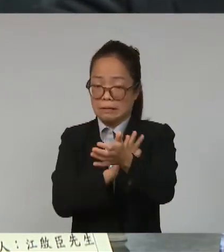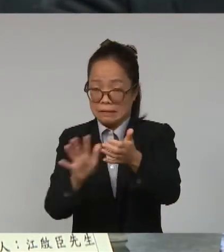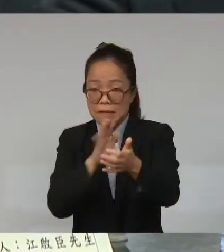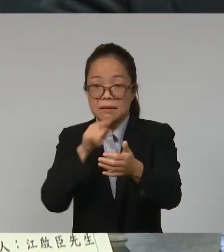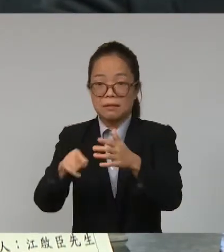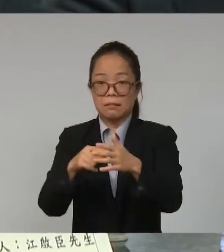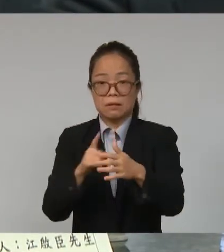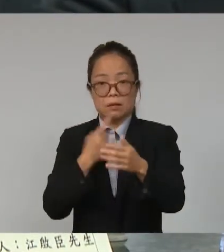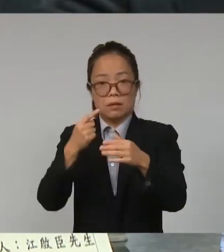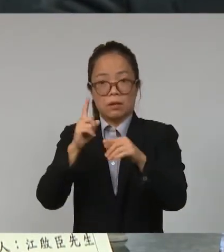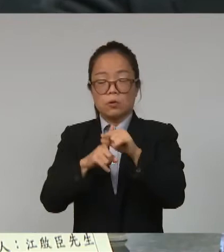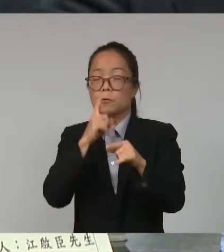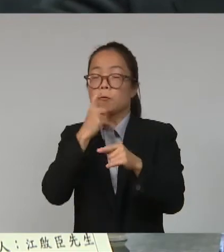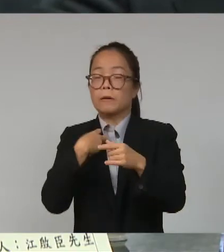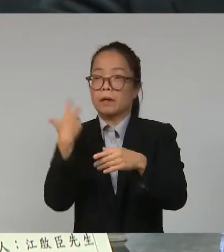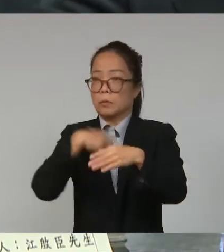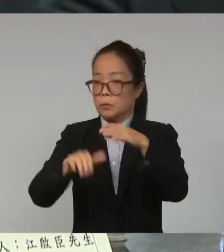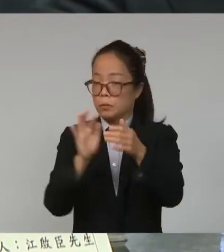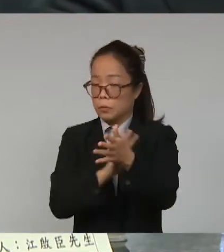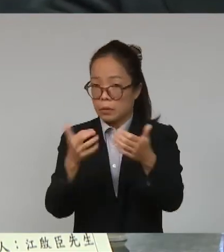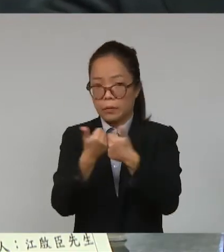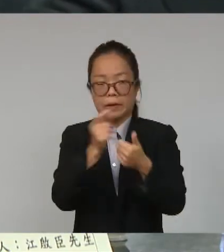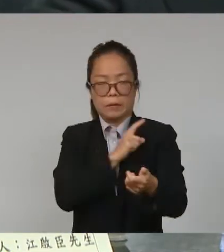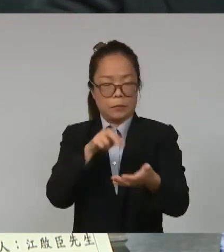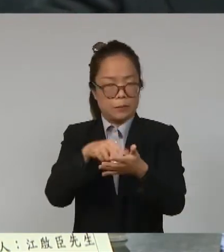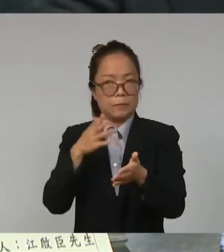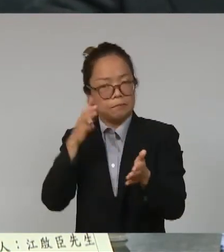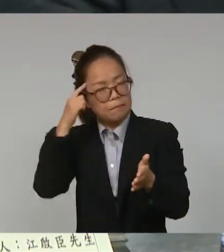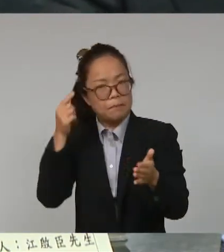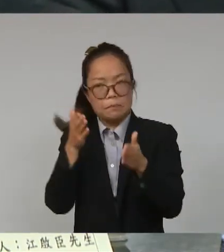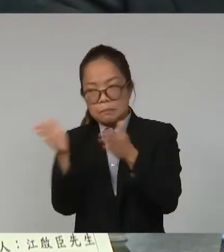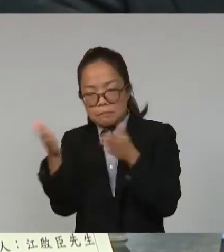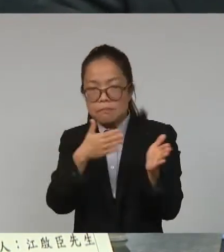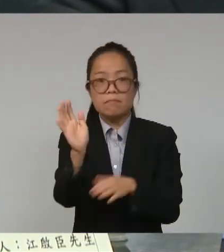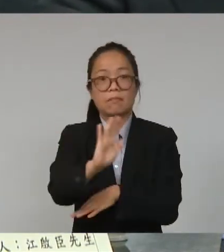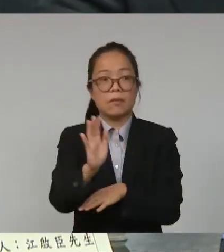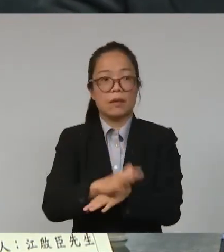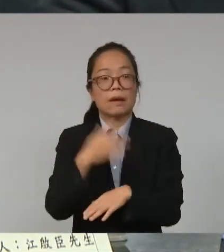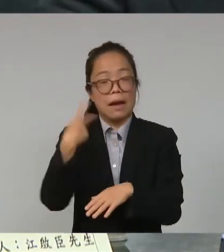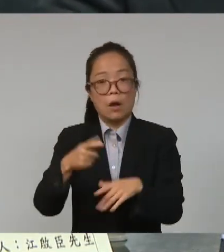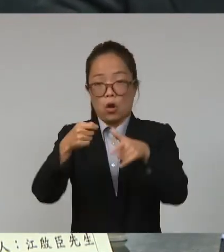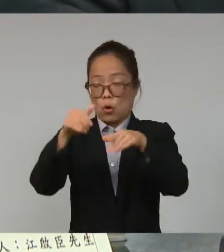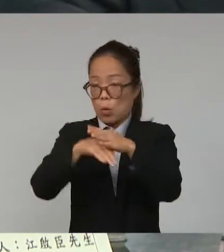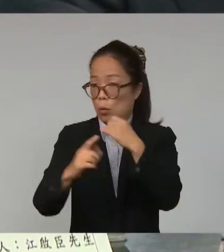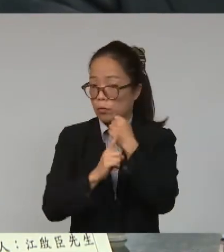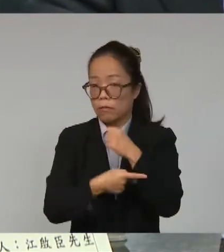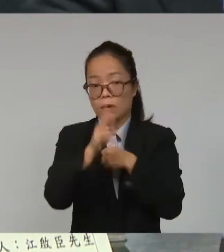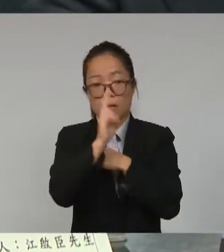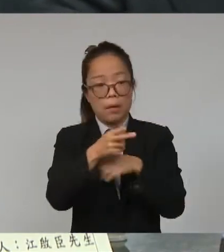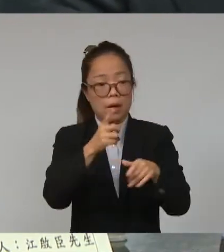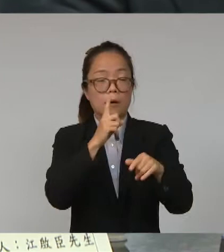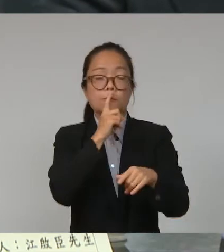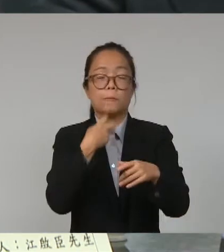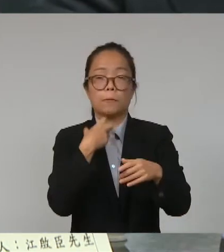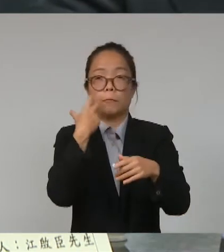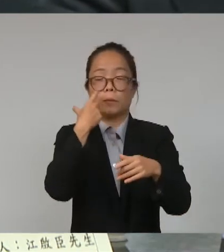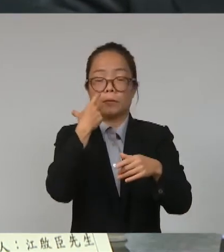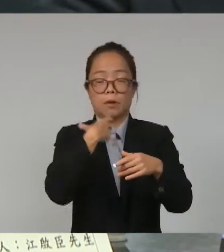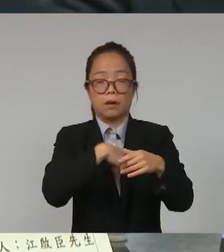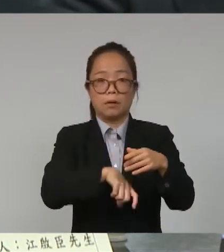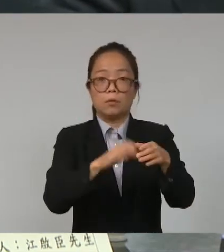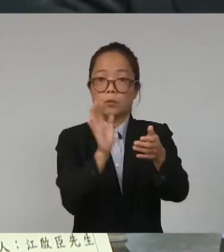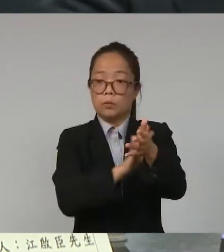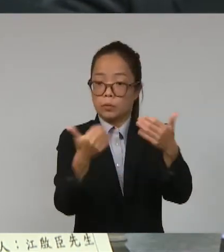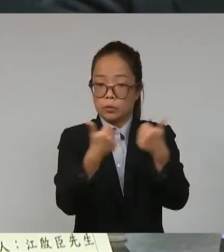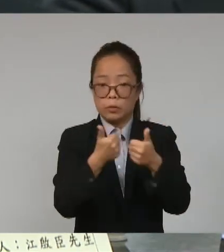立公正行使职权，更别忘了公投法要求中选会办理听证会是要